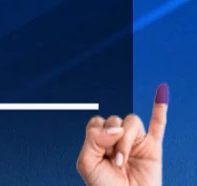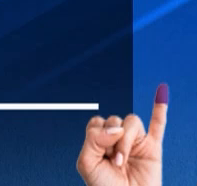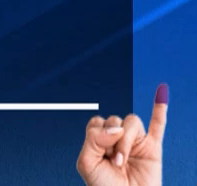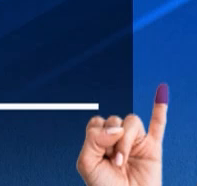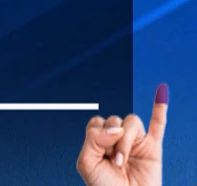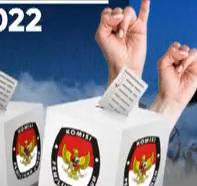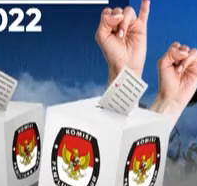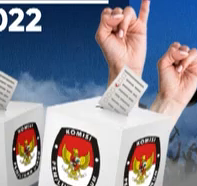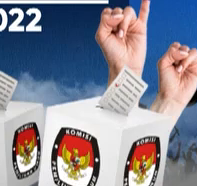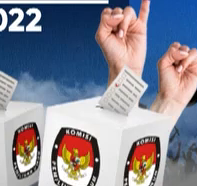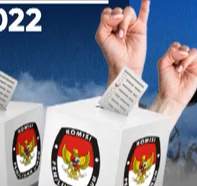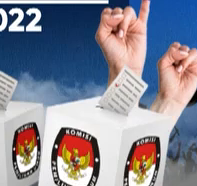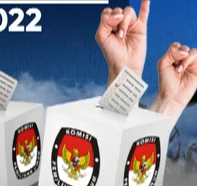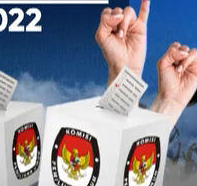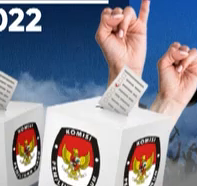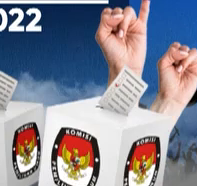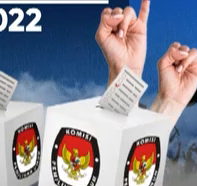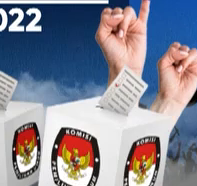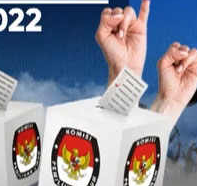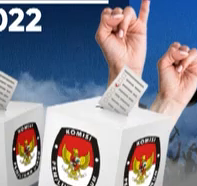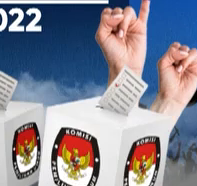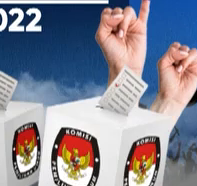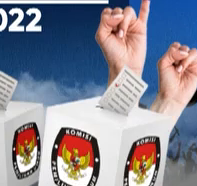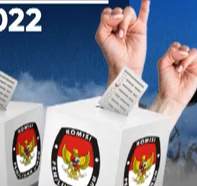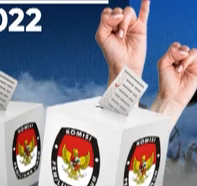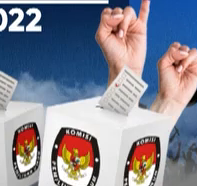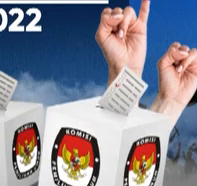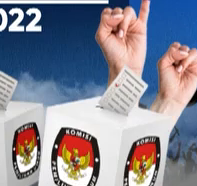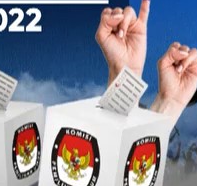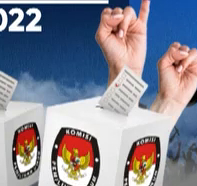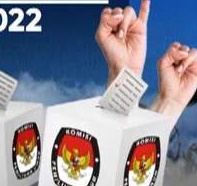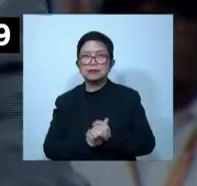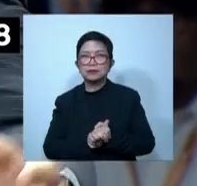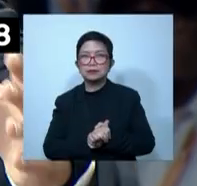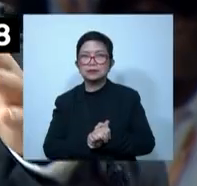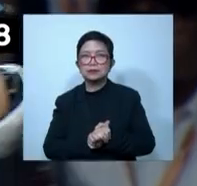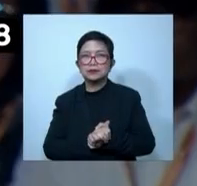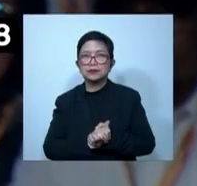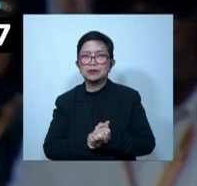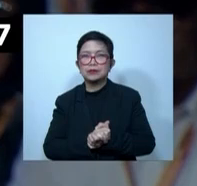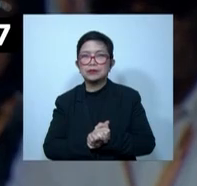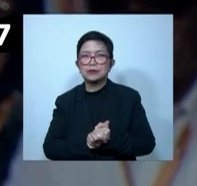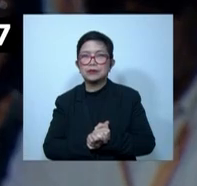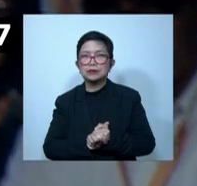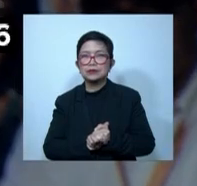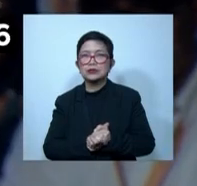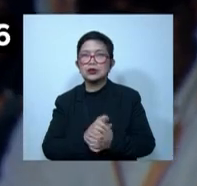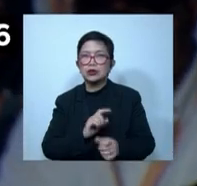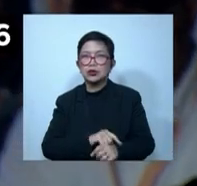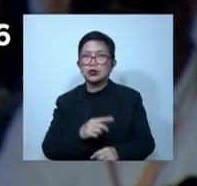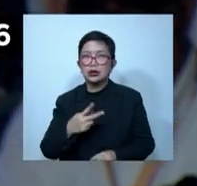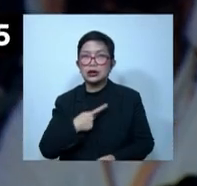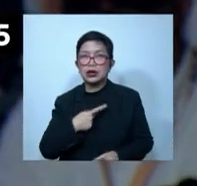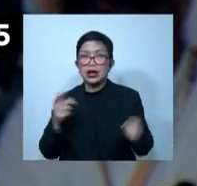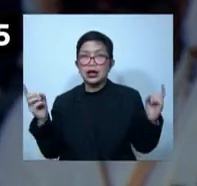dikompilasi dan kami bahas lagi bersama untuk memastikan bahwa benar pertanyaan-pertanyaan yang kami susun yang akan diberikan dalam debat